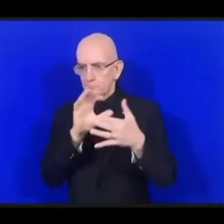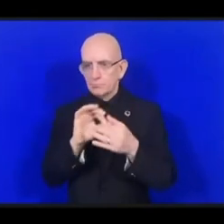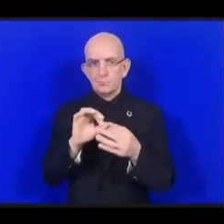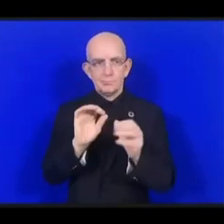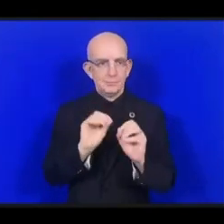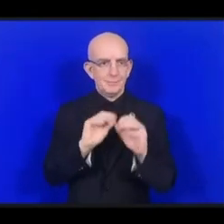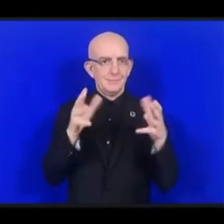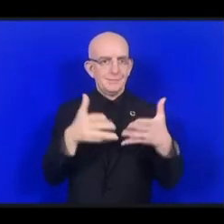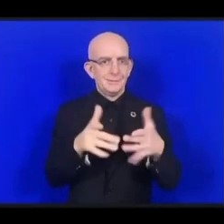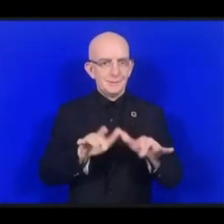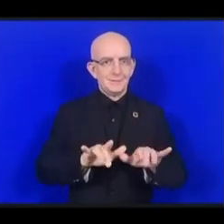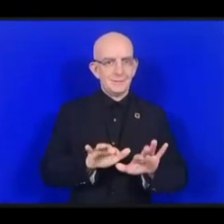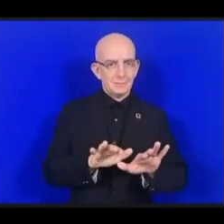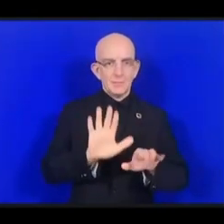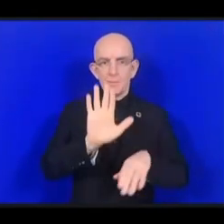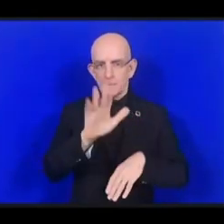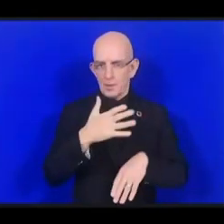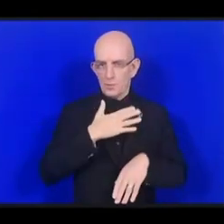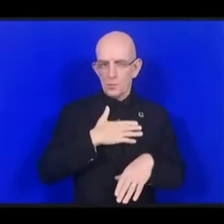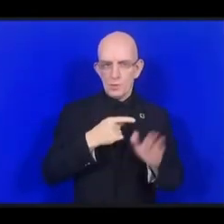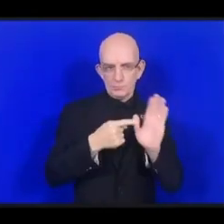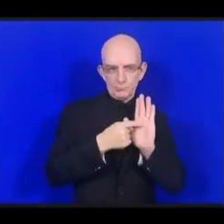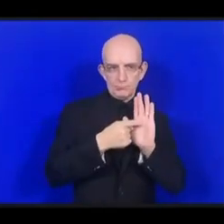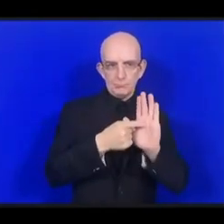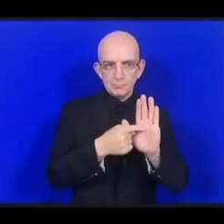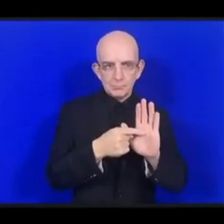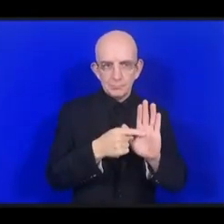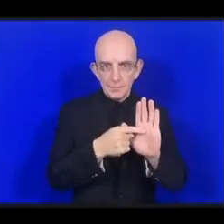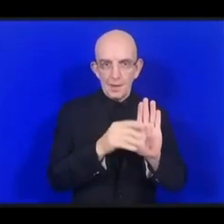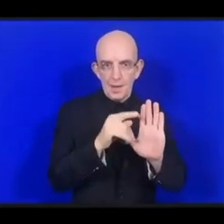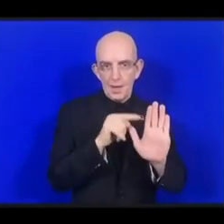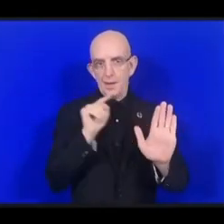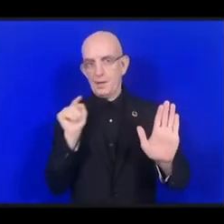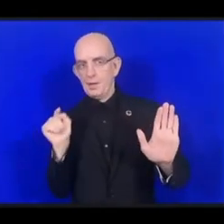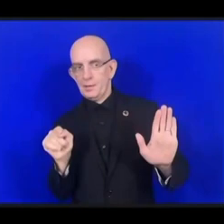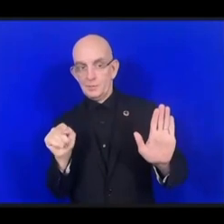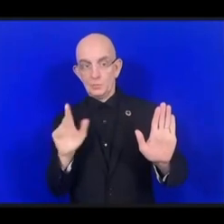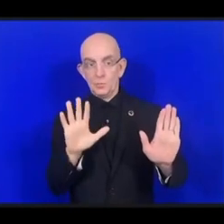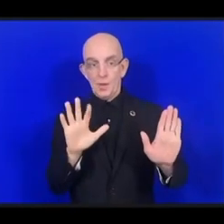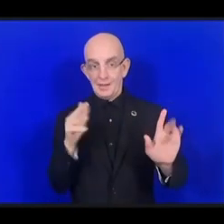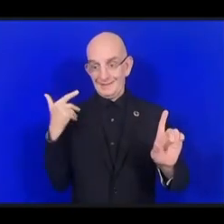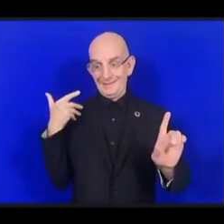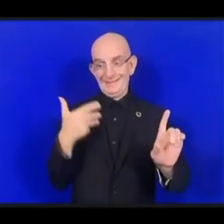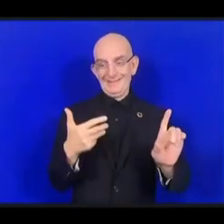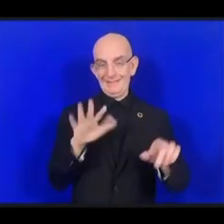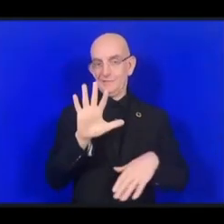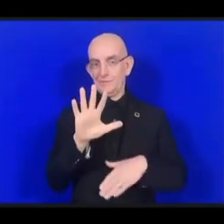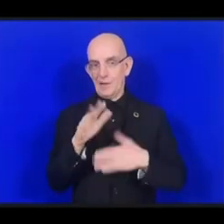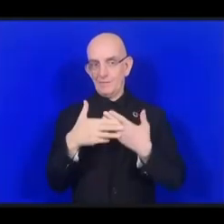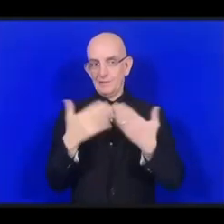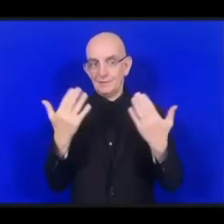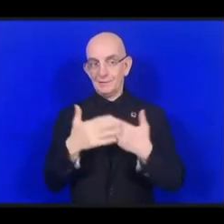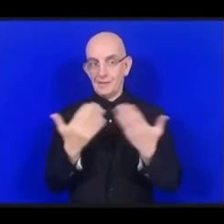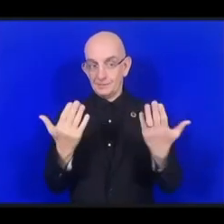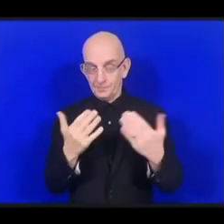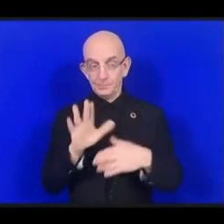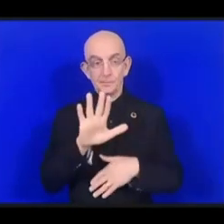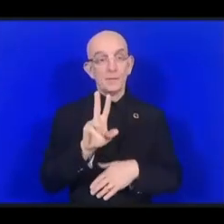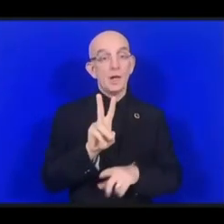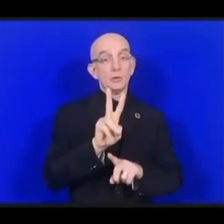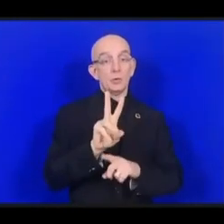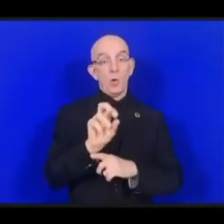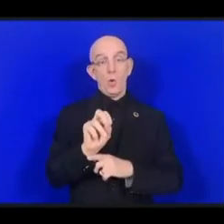をしてきたかかこ2011年にインターネットは国連によっ主要となるツールであると